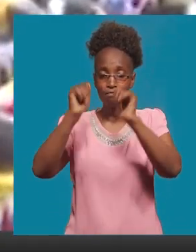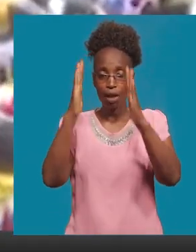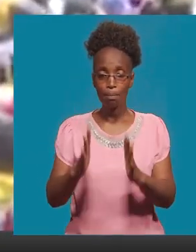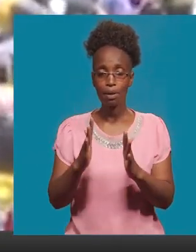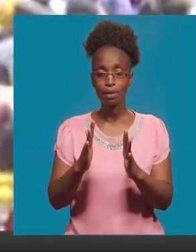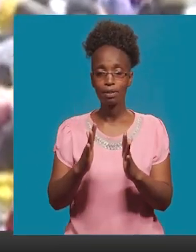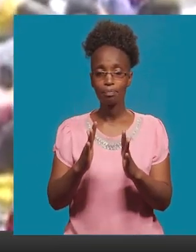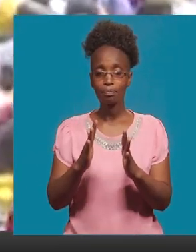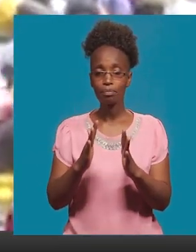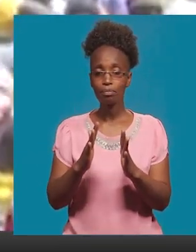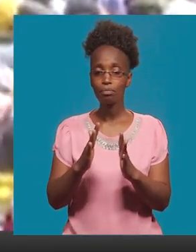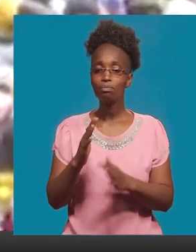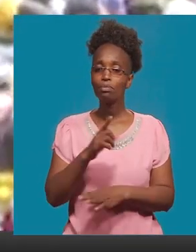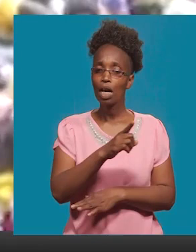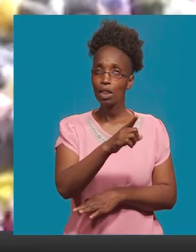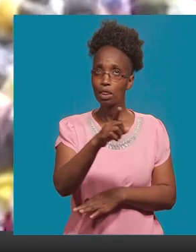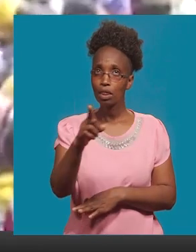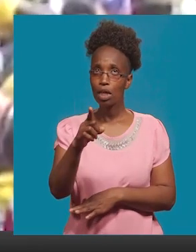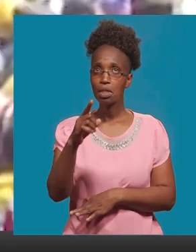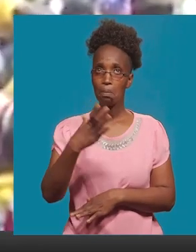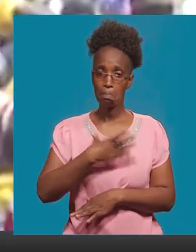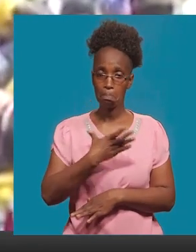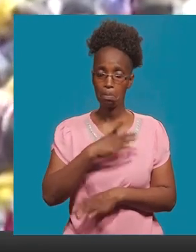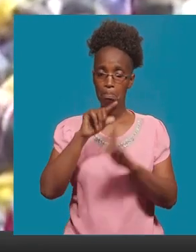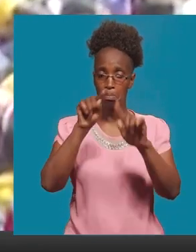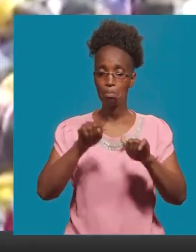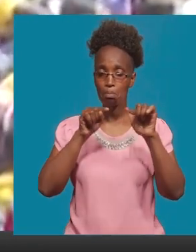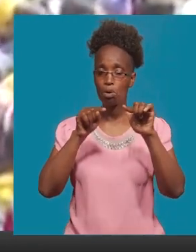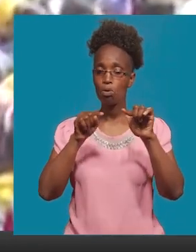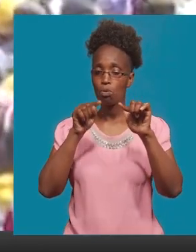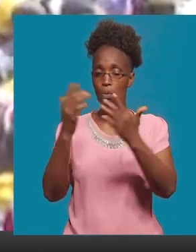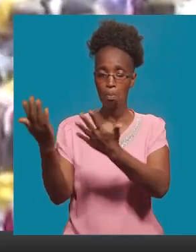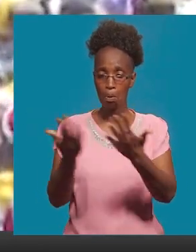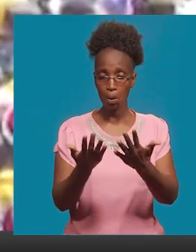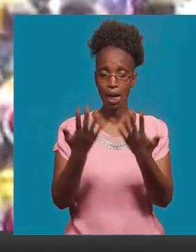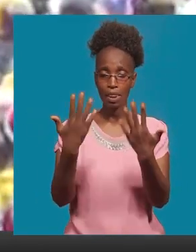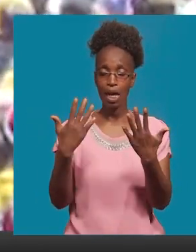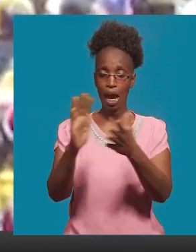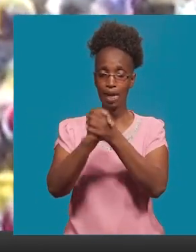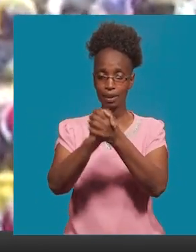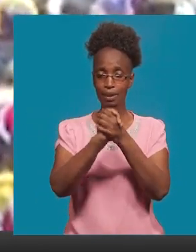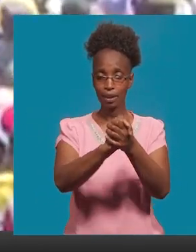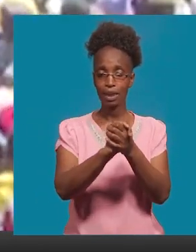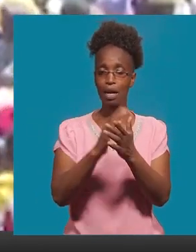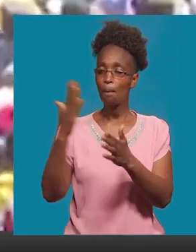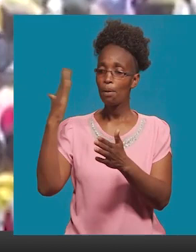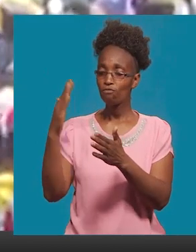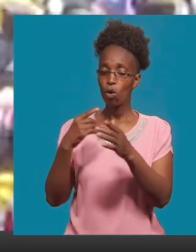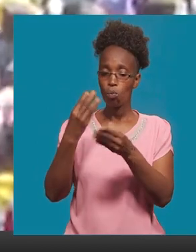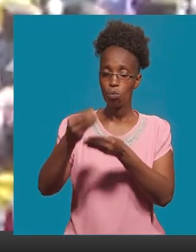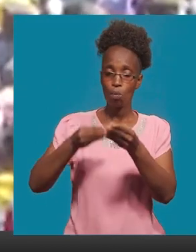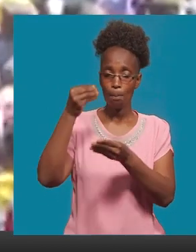tuwasaidie wakulima hawa. Huyu mtu ya kitendawili alikuja na handshake. Bei ya mbolea